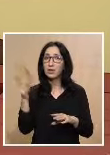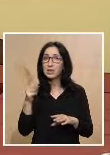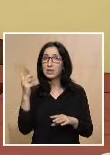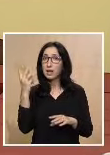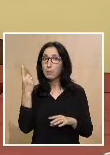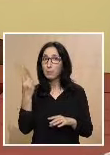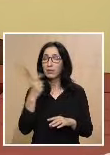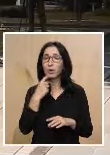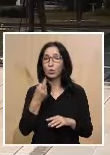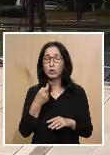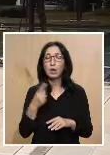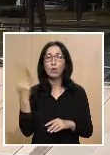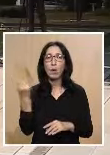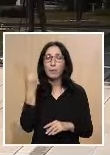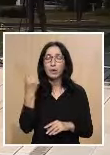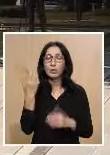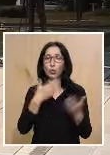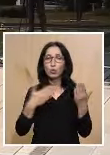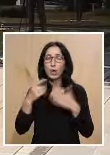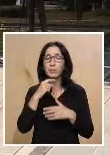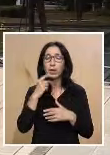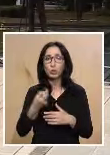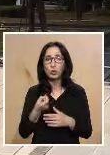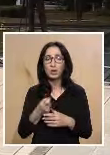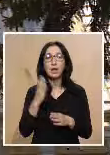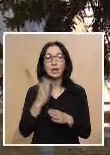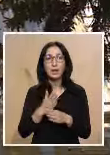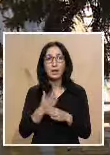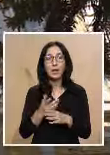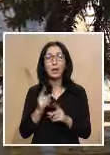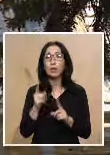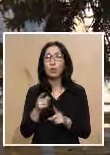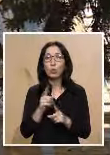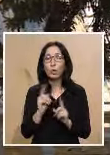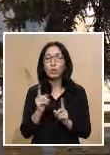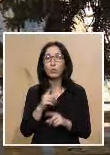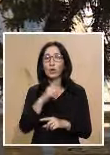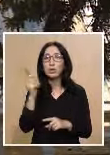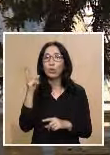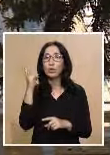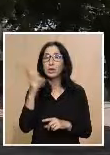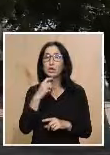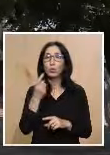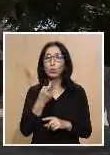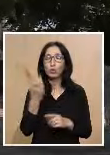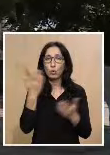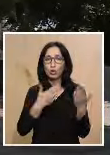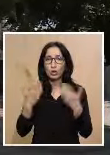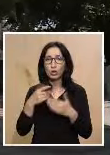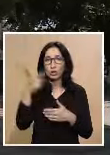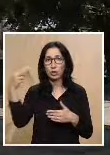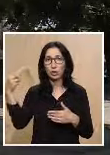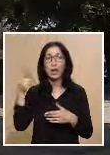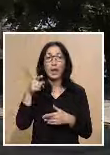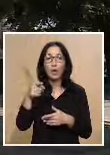1890-91 година. Това е първата учебна година. А накрая пояснение за тези, които не знаят кое е това 130 годишно училище. Ето